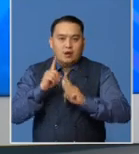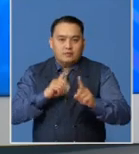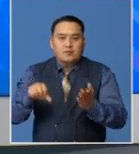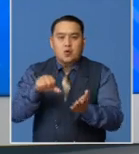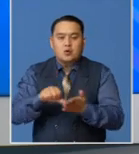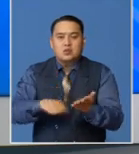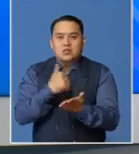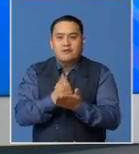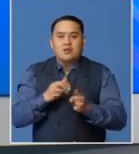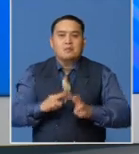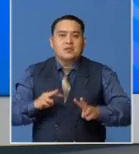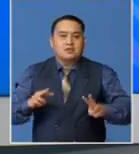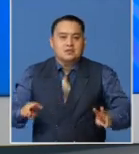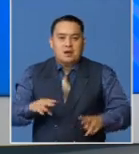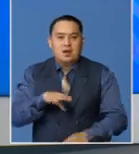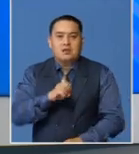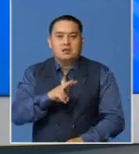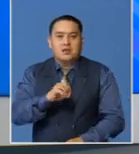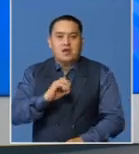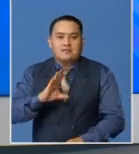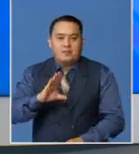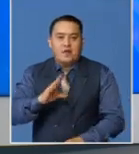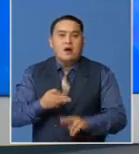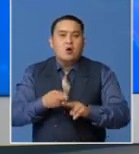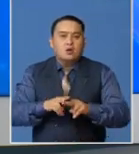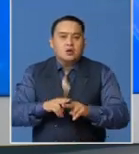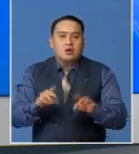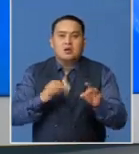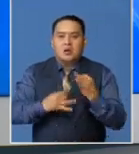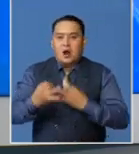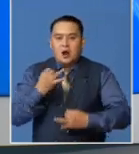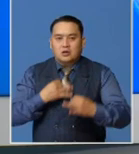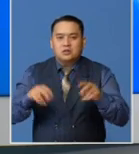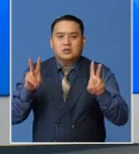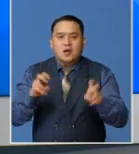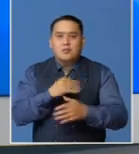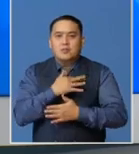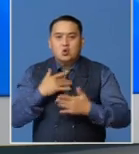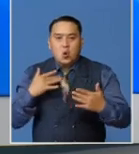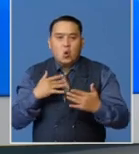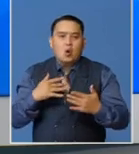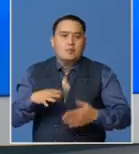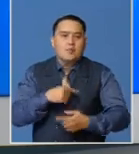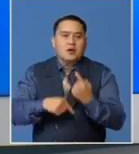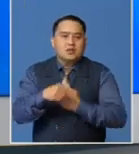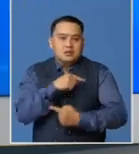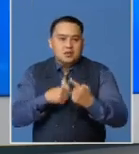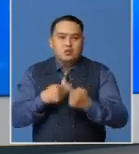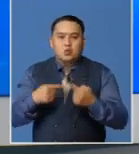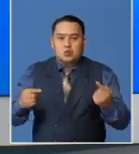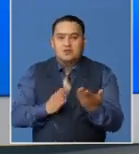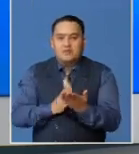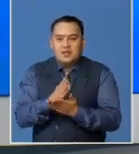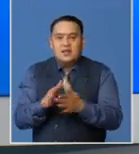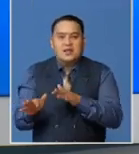с участием премьер-министра страны boka jan от агента его впрочем тем для разговоров было немало касались они не только бизнеса но и